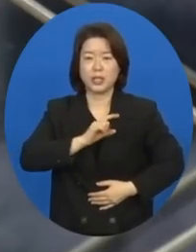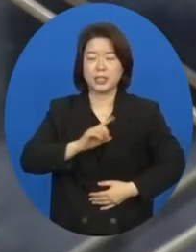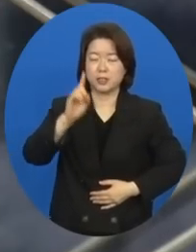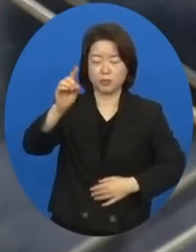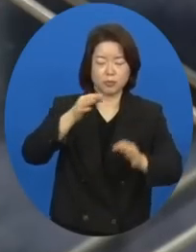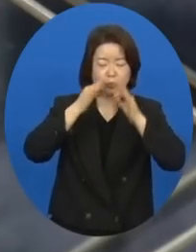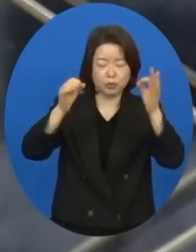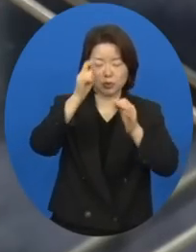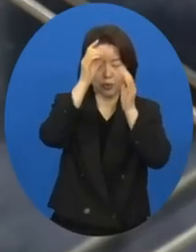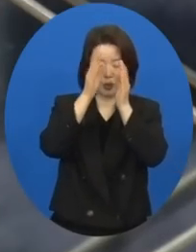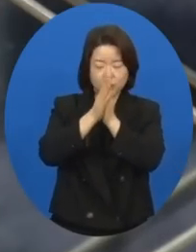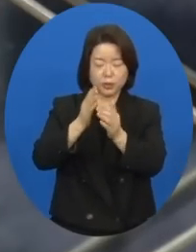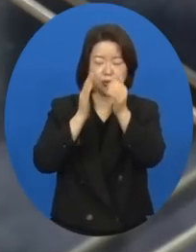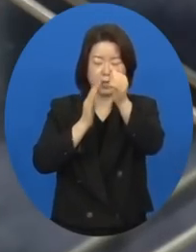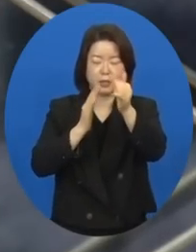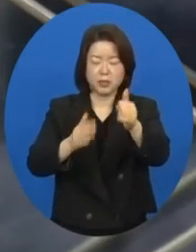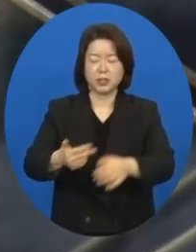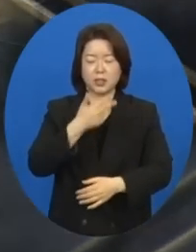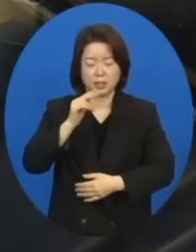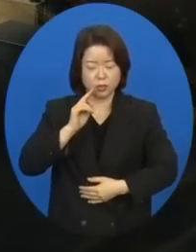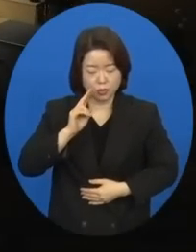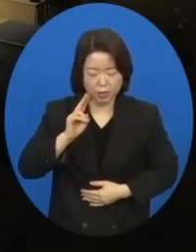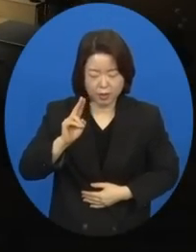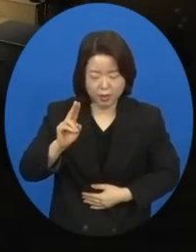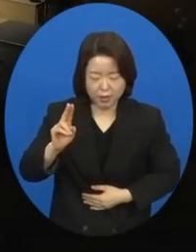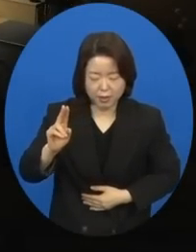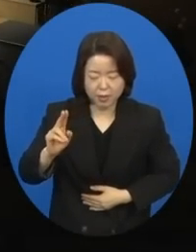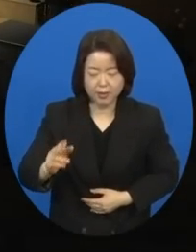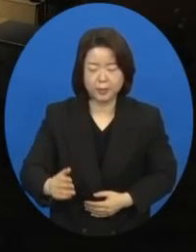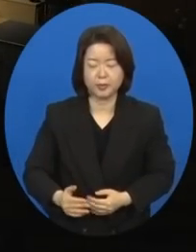한번 부르짖고 마지막으로 기도합니다. 주여.